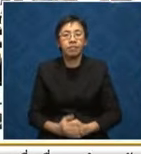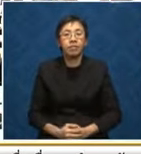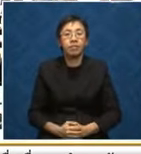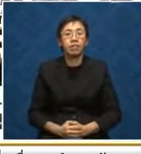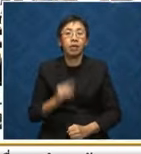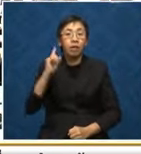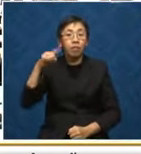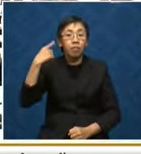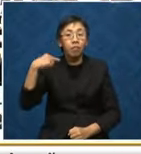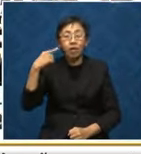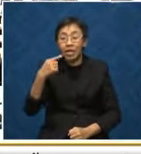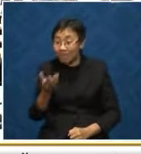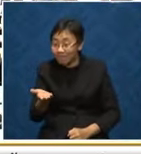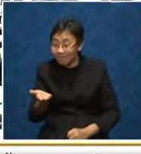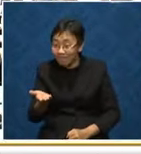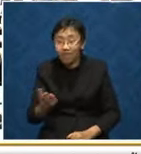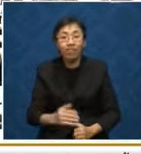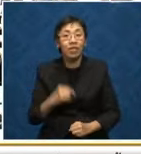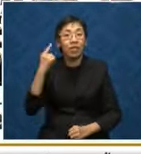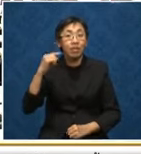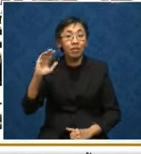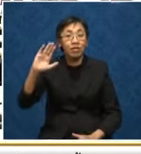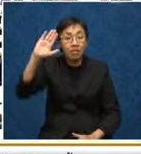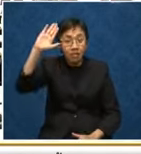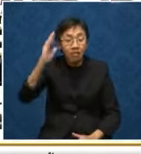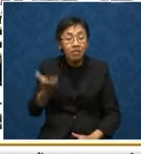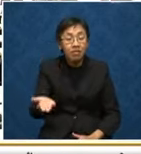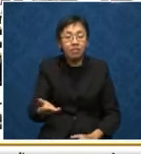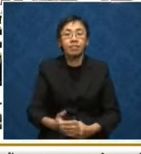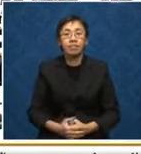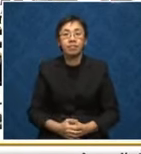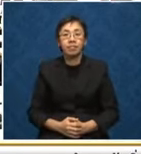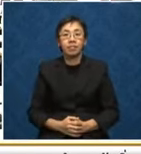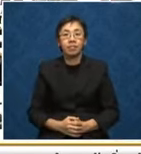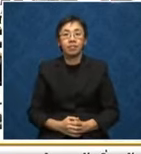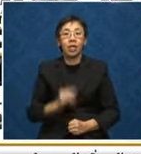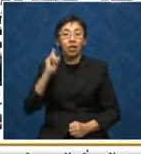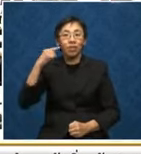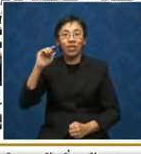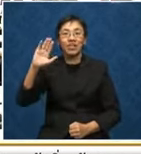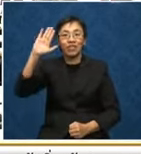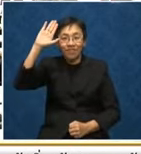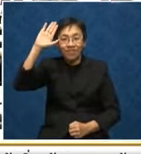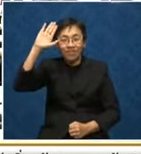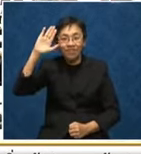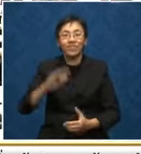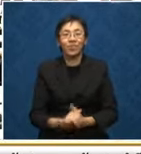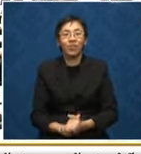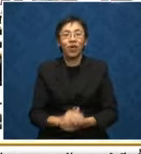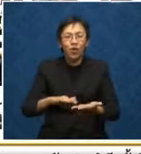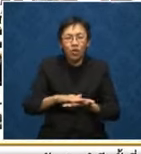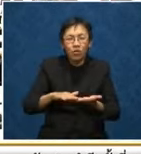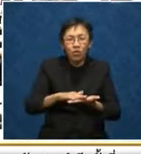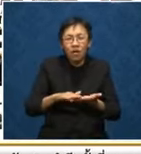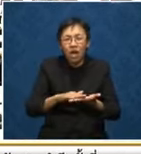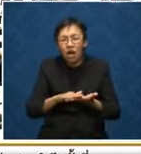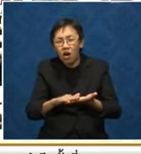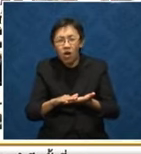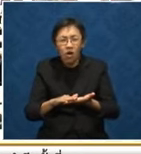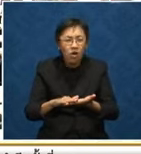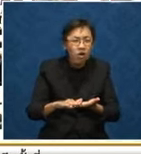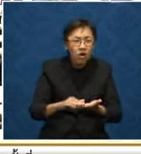สุภาพสตรี ยกมือกับยกมือขึ้นมาขอประธานโทษผมมองหน้า